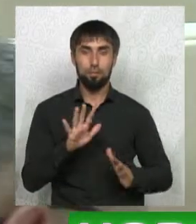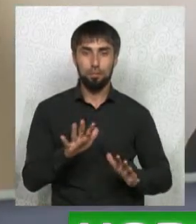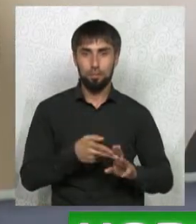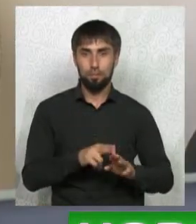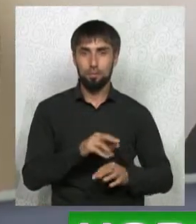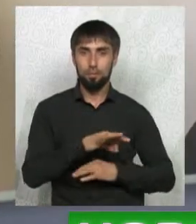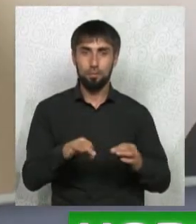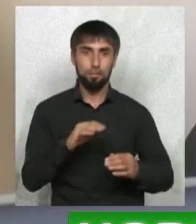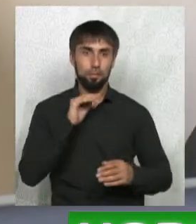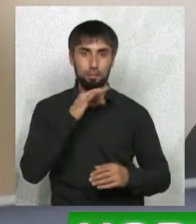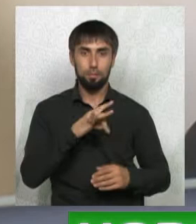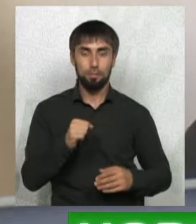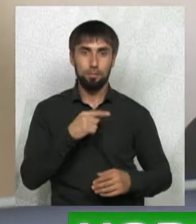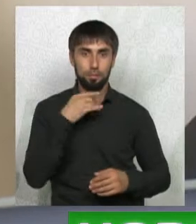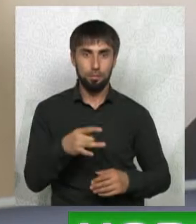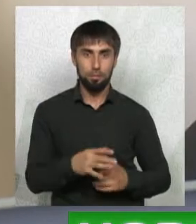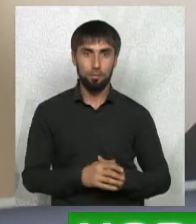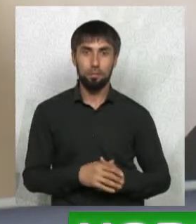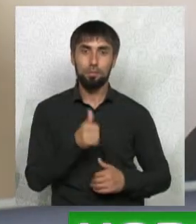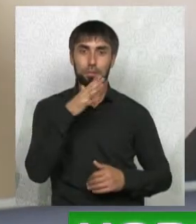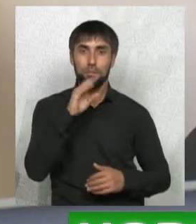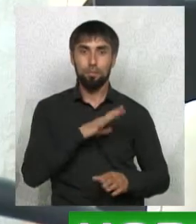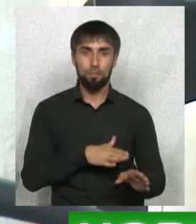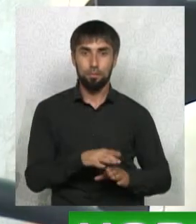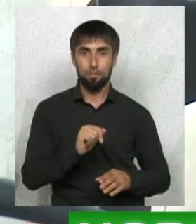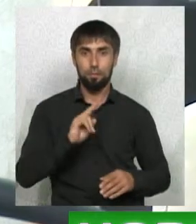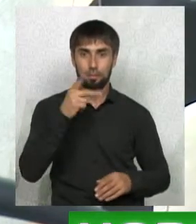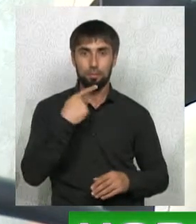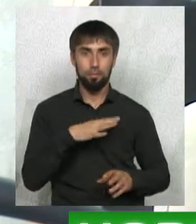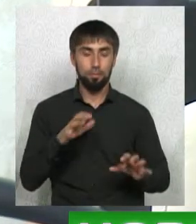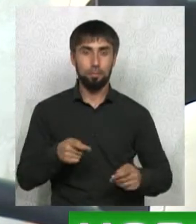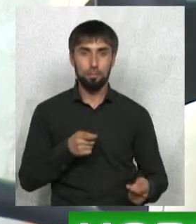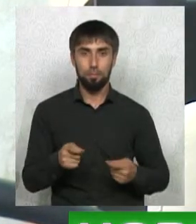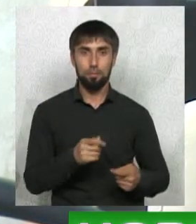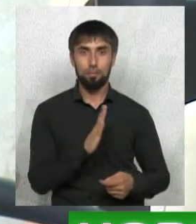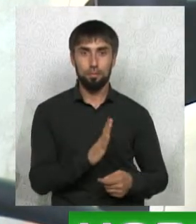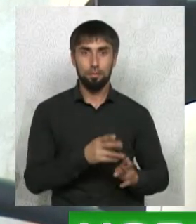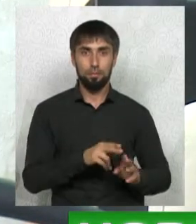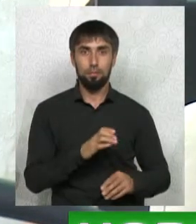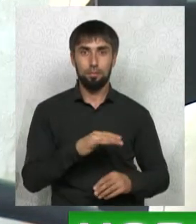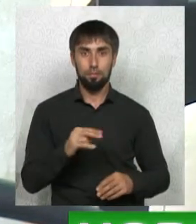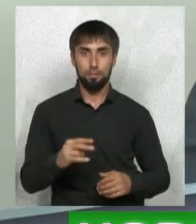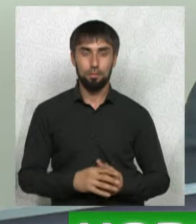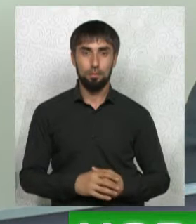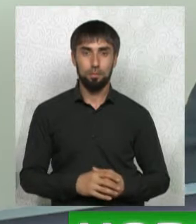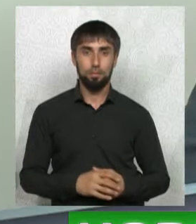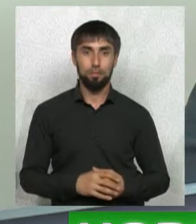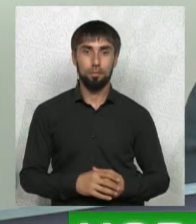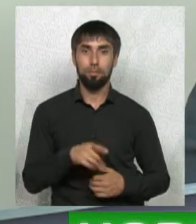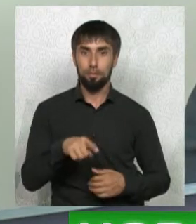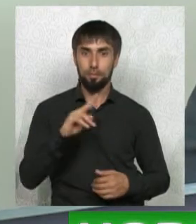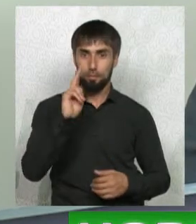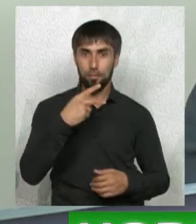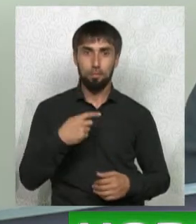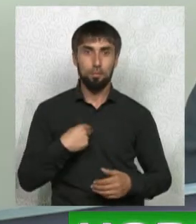из проектов в экономической сфере республики, которые удалось реализовать за два года, отмечает председатель правительства Ингушетии Владимир Сластинин. Вот за эти два года